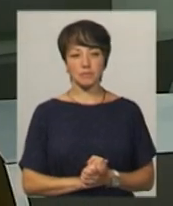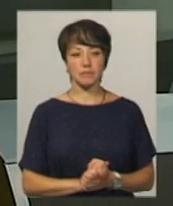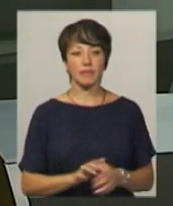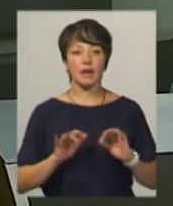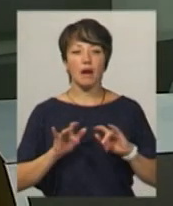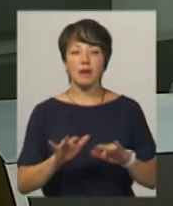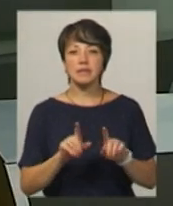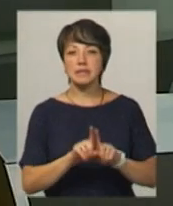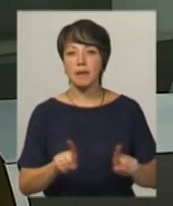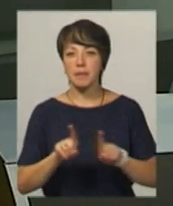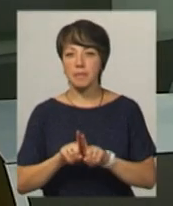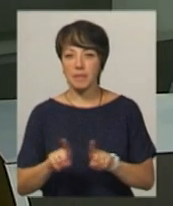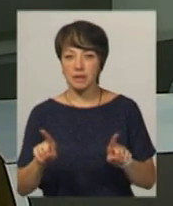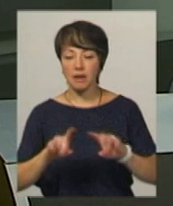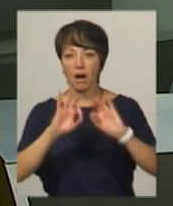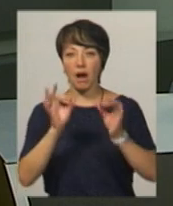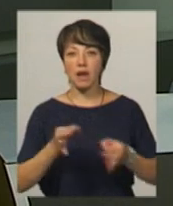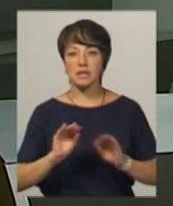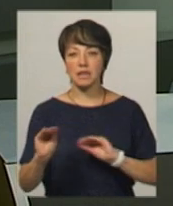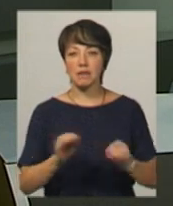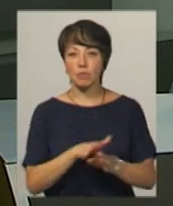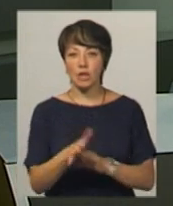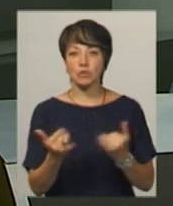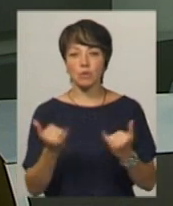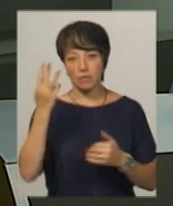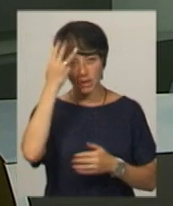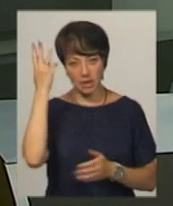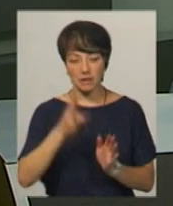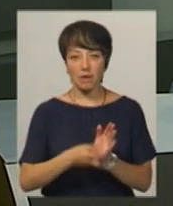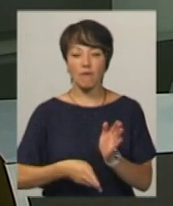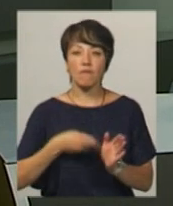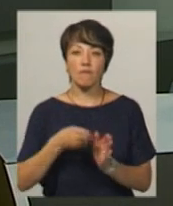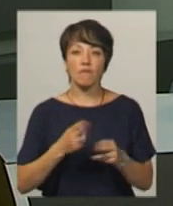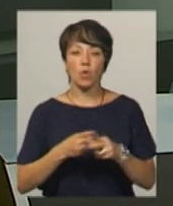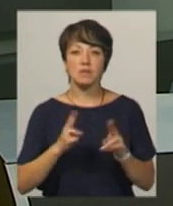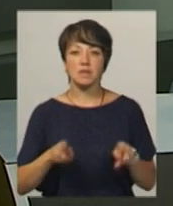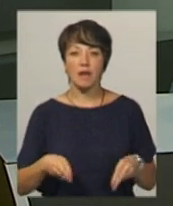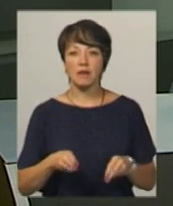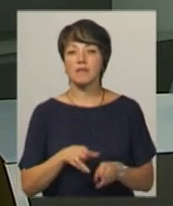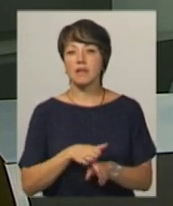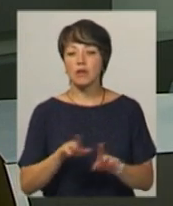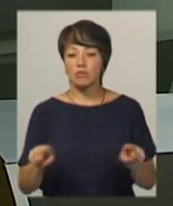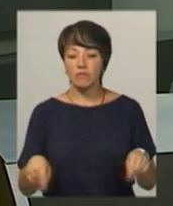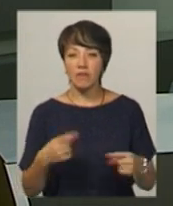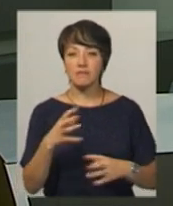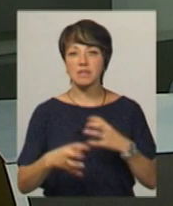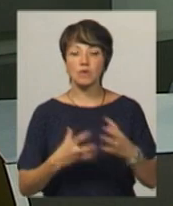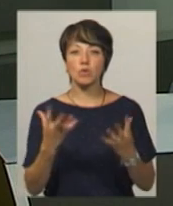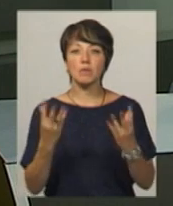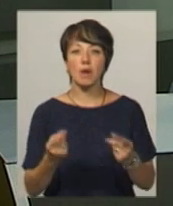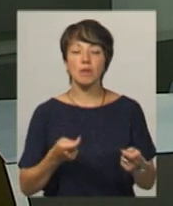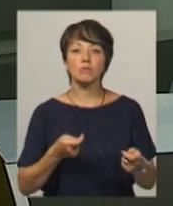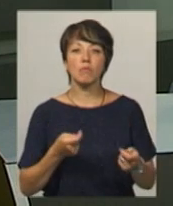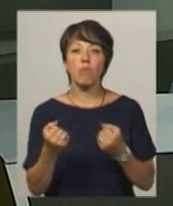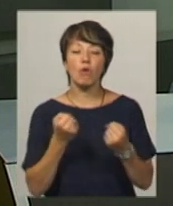Акція з елементами арт-інсталяції відбулася сьогодні у Хмельницькому на залізничному вокзалі. Її влаштували до Всесвітнього дня боротьби з торгівлею